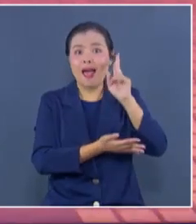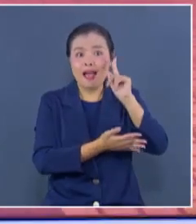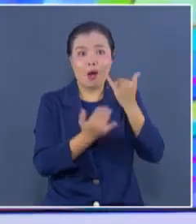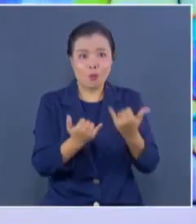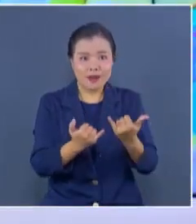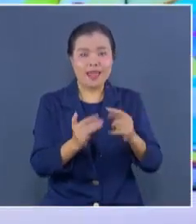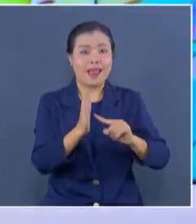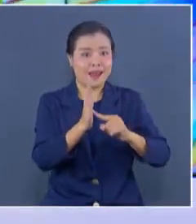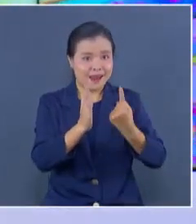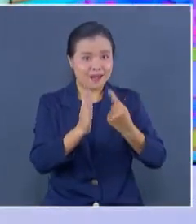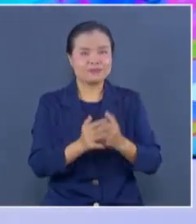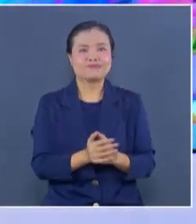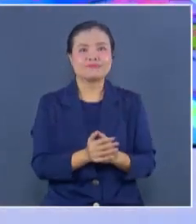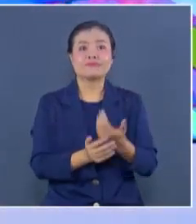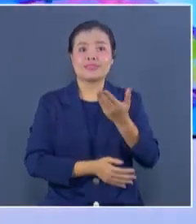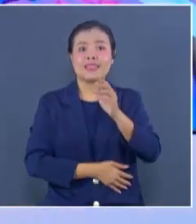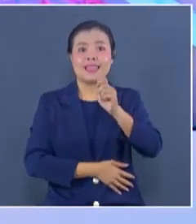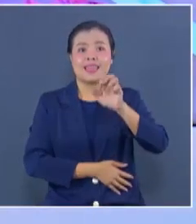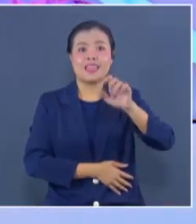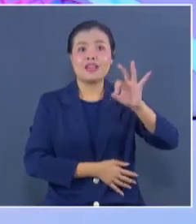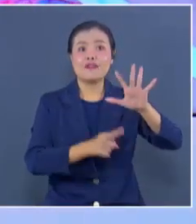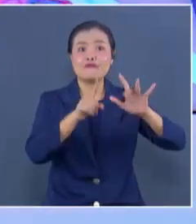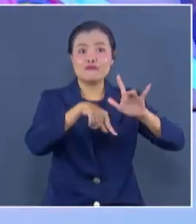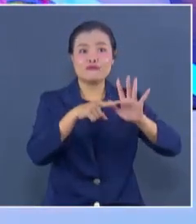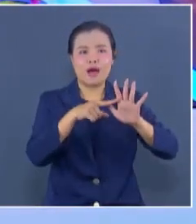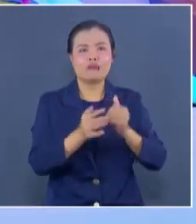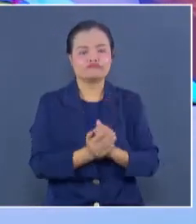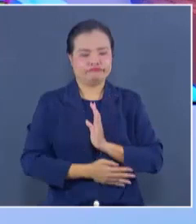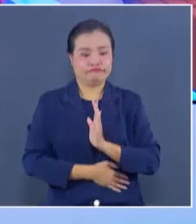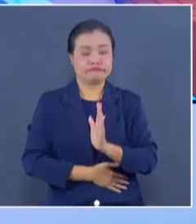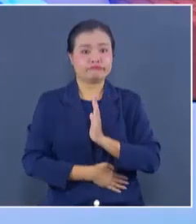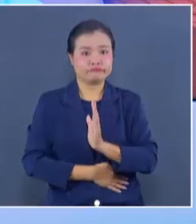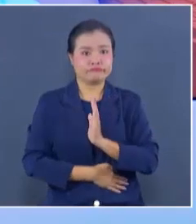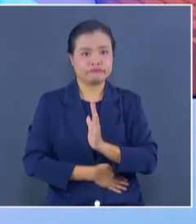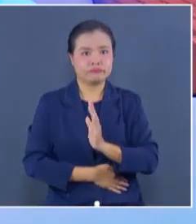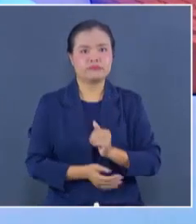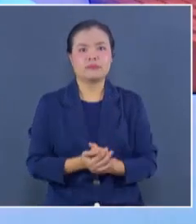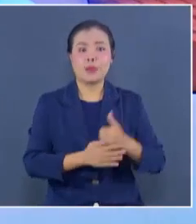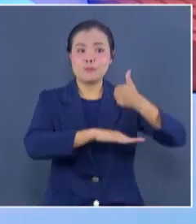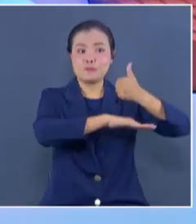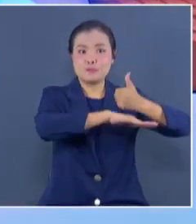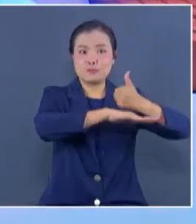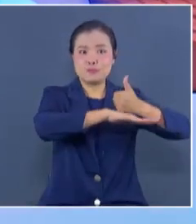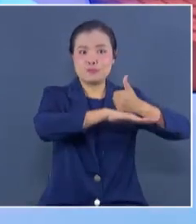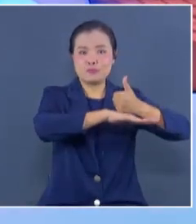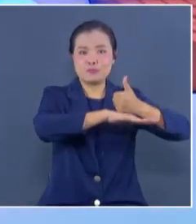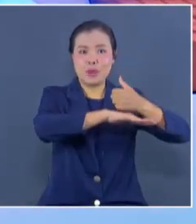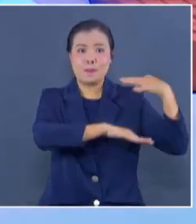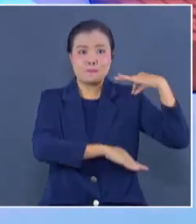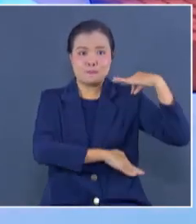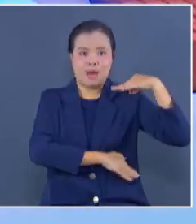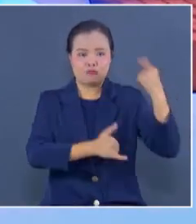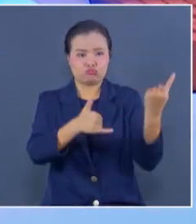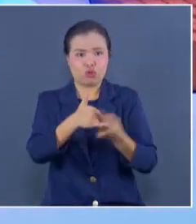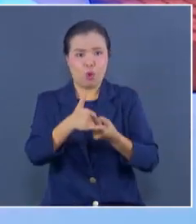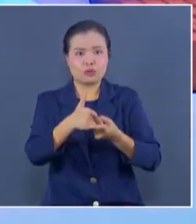ข่าวแรกวันนี้เริ่มกันเลยนะคะกับอิงฟ้าวราหะค่ะที่เธอก็ขอยืนเป็นกลางนะคะกับกรณีที่บอสนวัตอิสระไกรศีลได้ลงดาบณเ